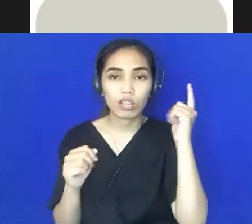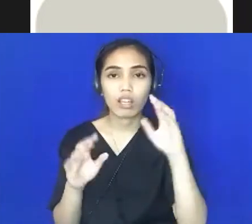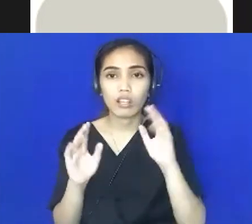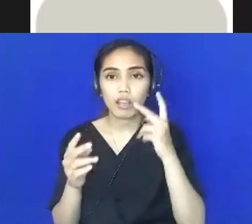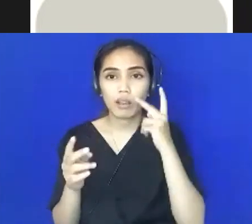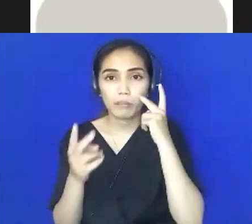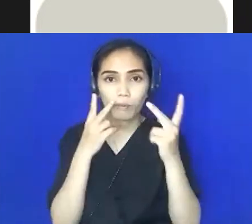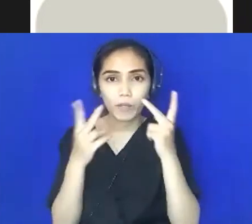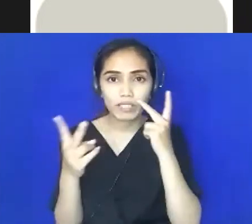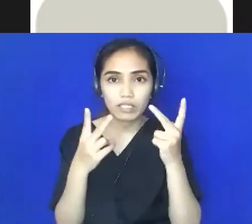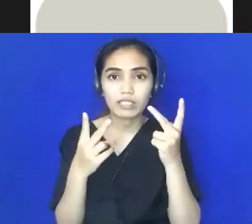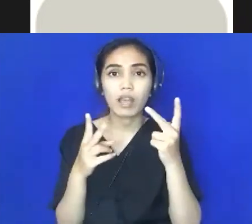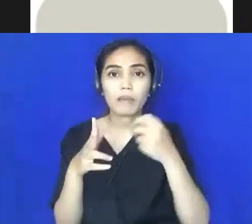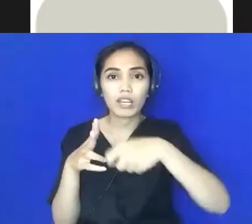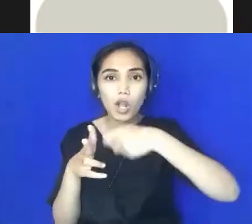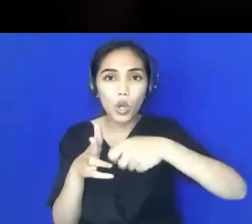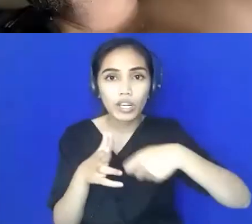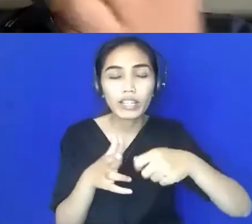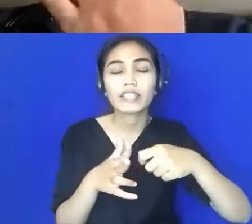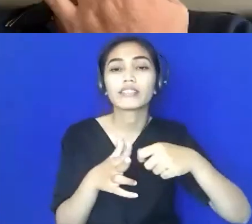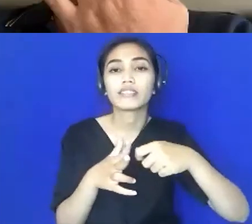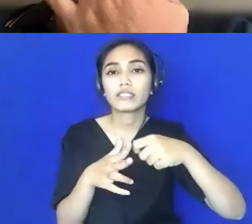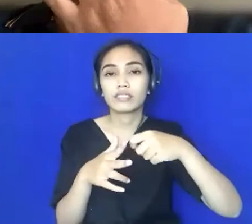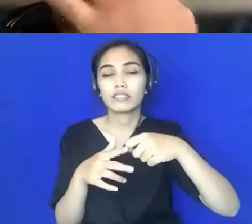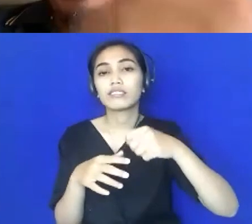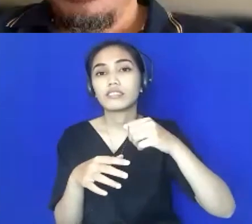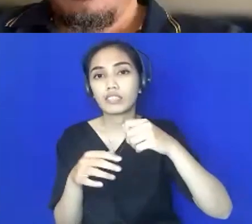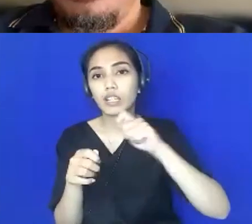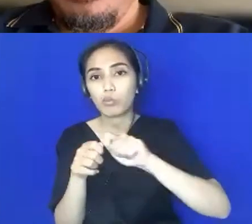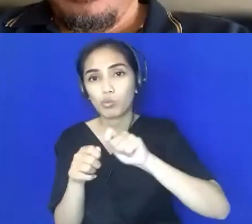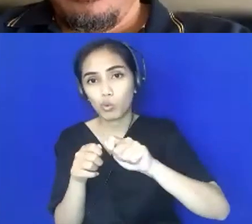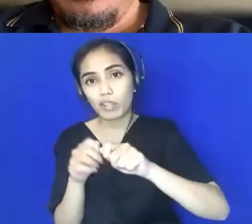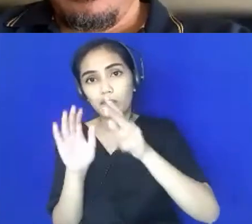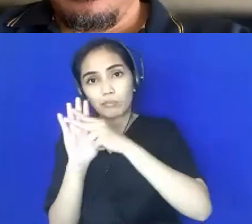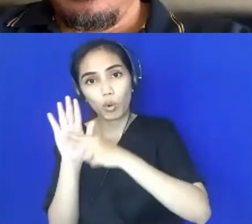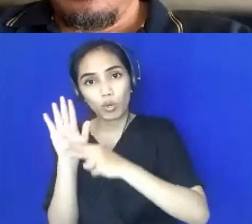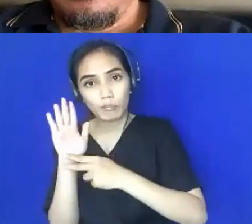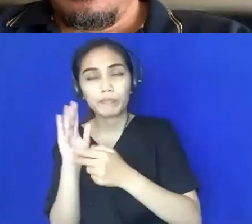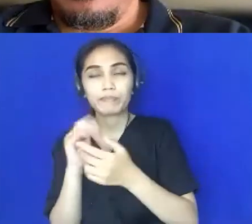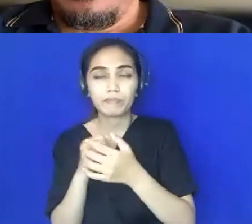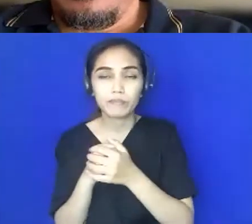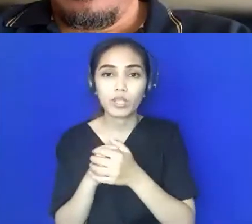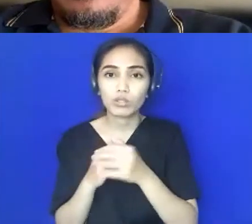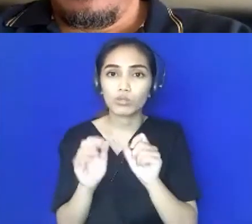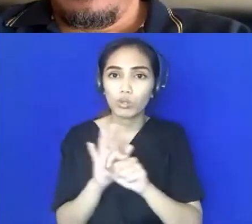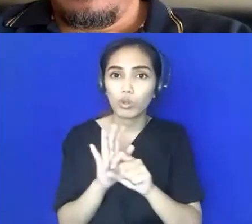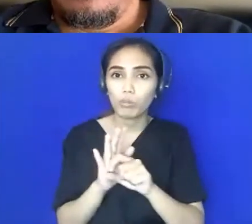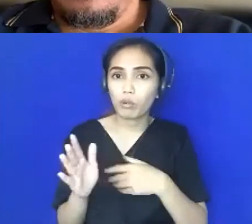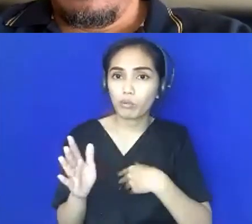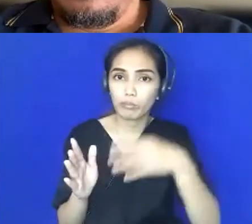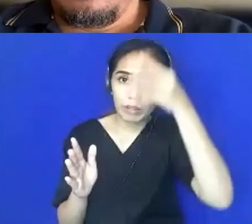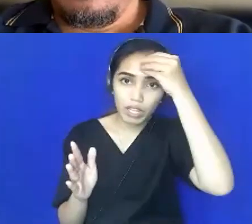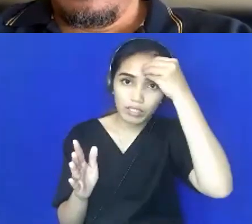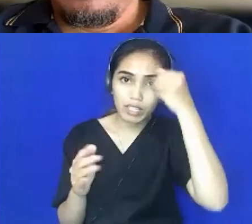juga recording yang kita buat sehingga bisa kalau ada yang ingin mempelajari